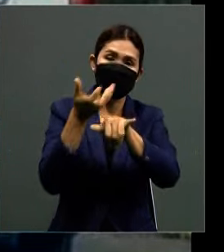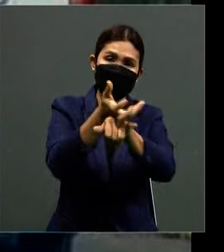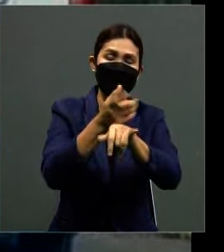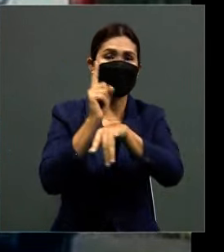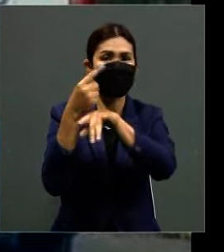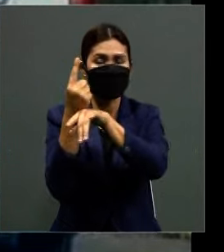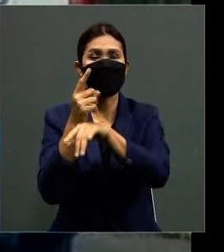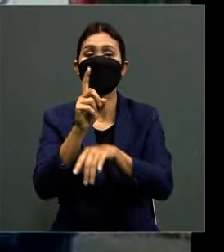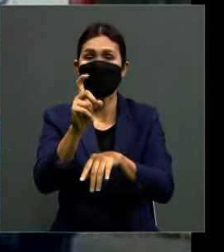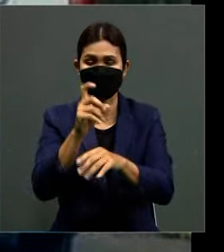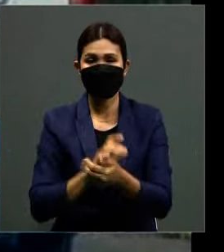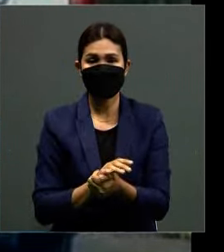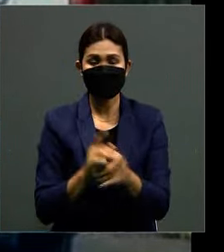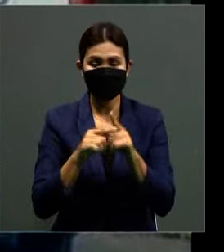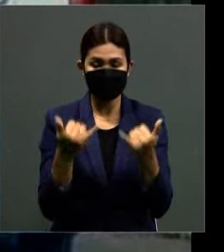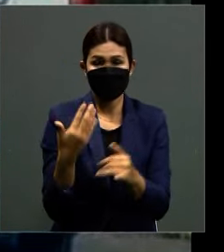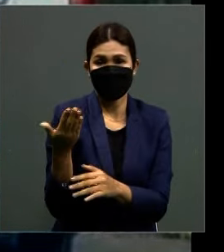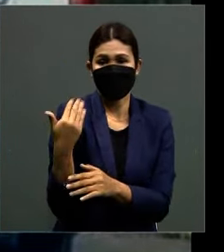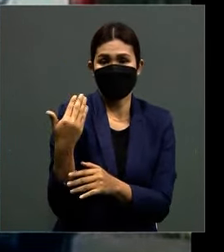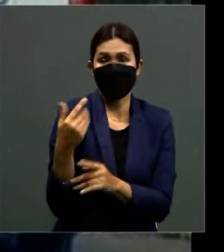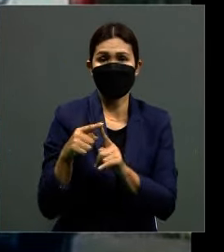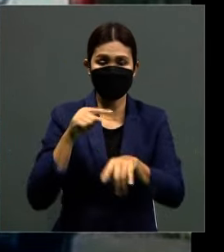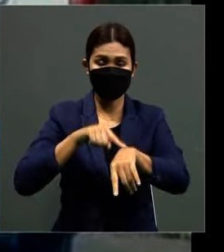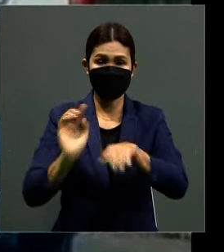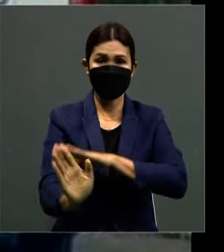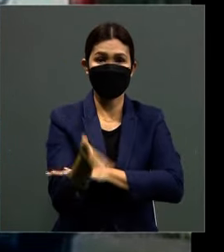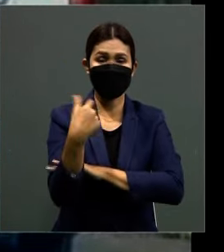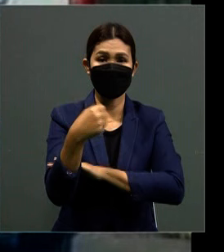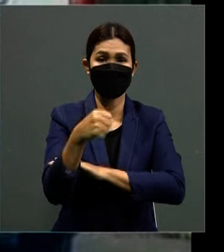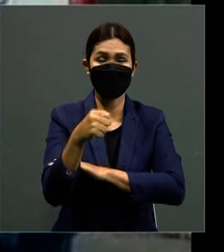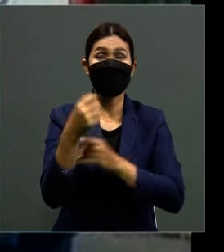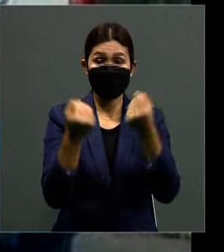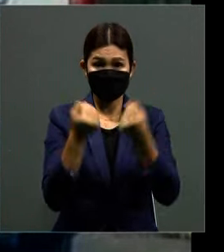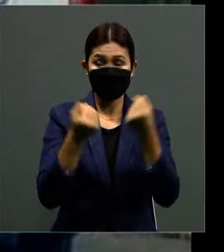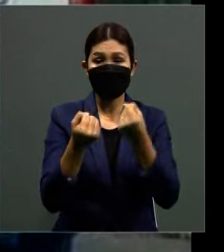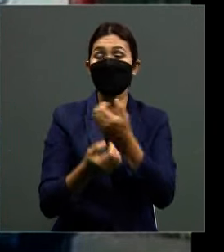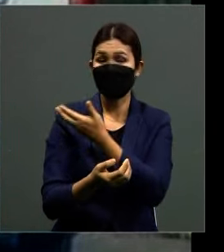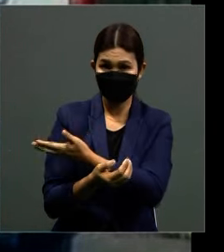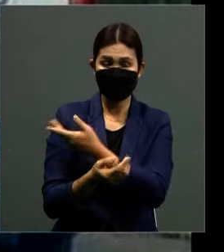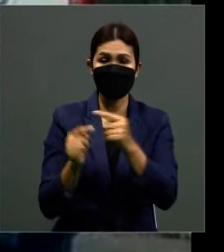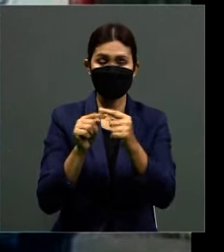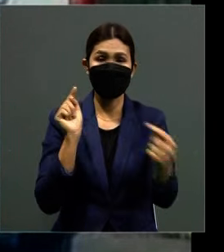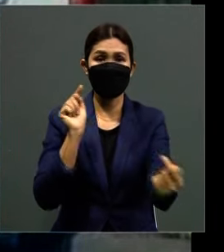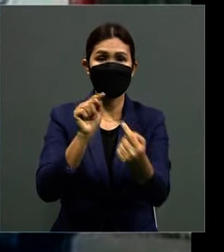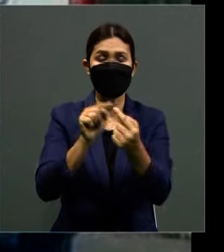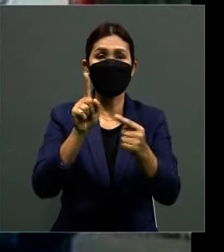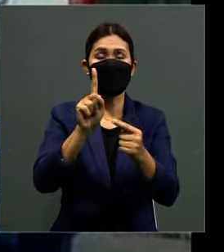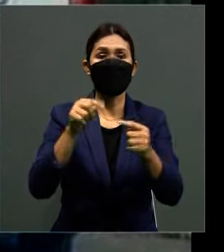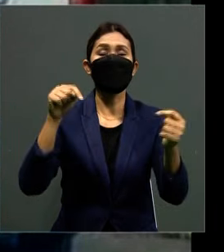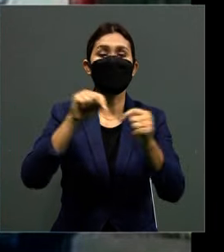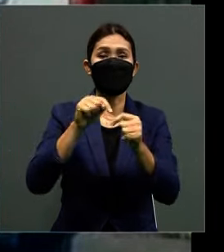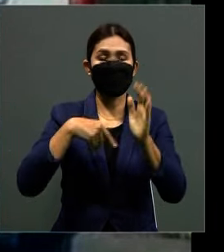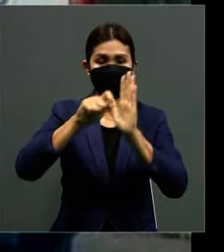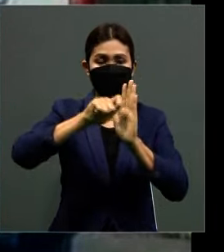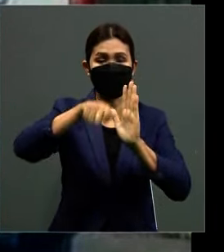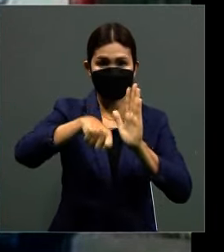บินได้คือล่าสุดเนี่ยได้รับรายงานมาเมื่อช่วงประมาณ 10:00นเนี่ยนะคะรถคันนี้เนี่ยนะคะเข้าเขตในพื้นที่ของจังหวัดนครราชสีมา